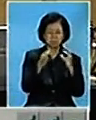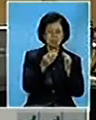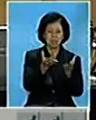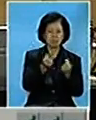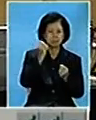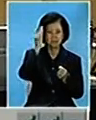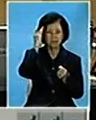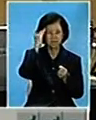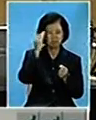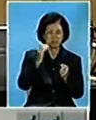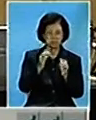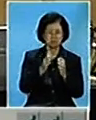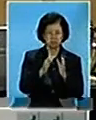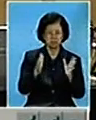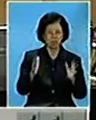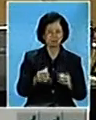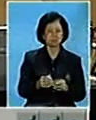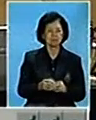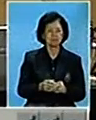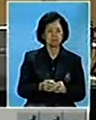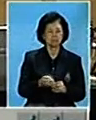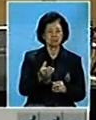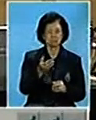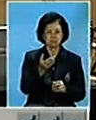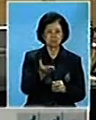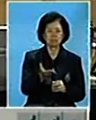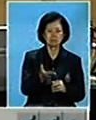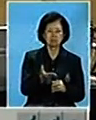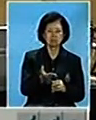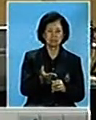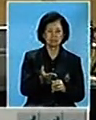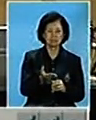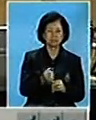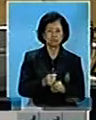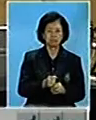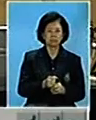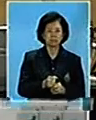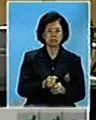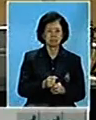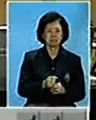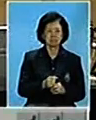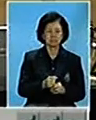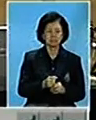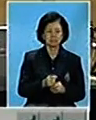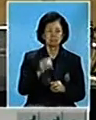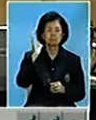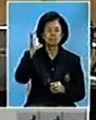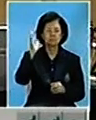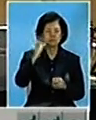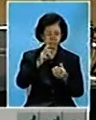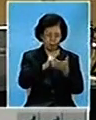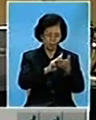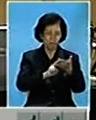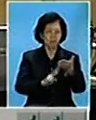ายเรื่องนะครับแล้วก็ขอความกรุณาว่าการอภิปรายในรายงานประจ